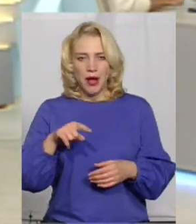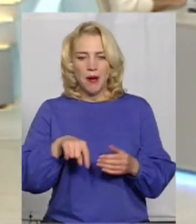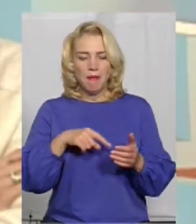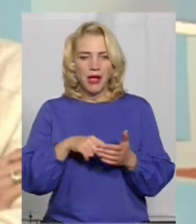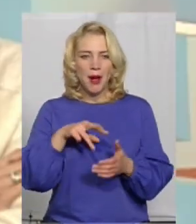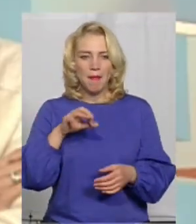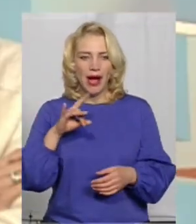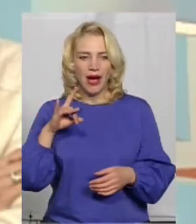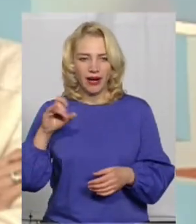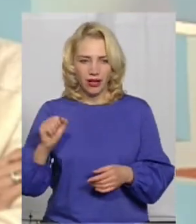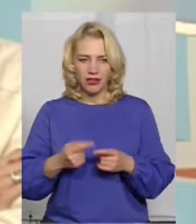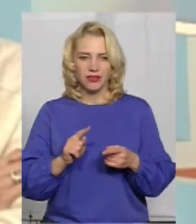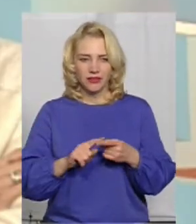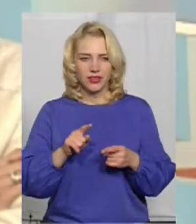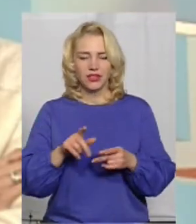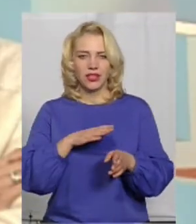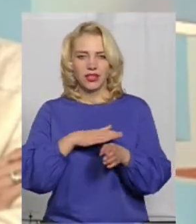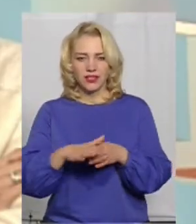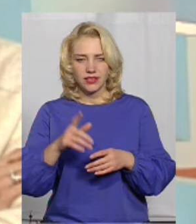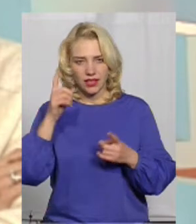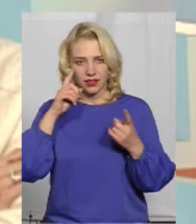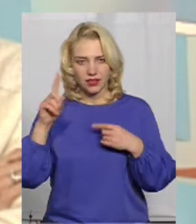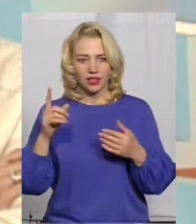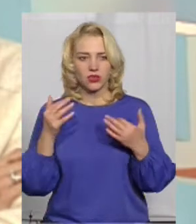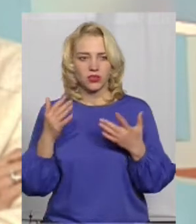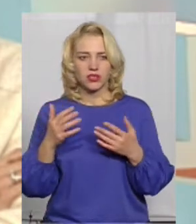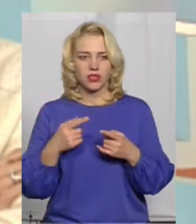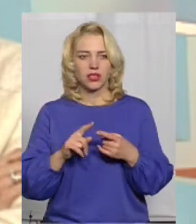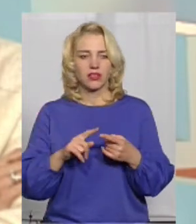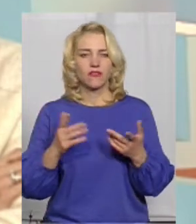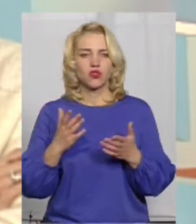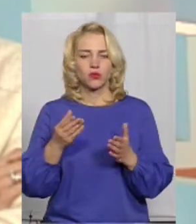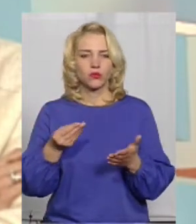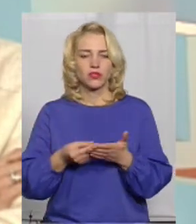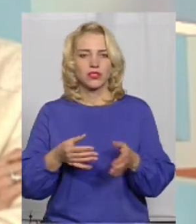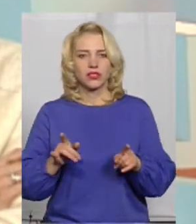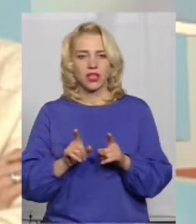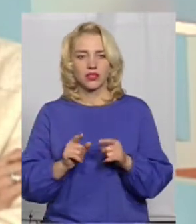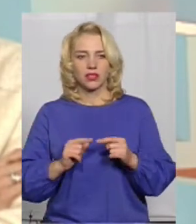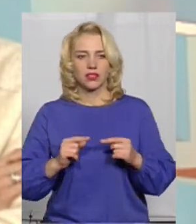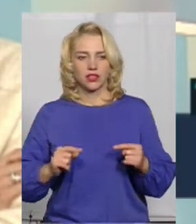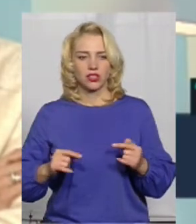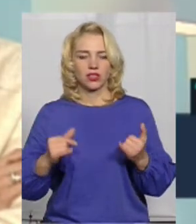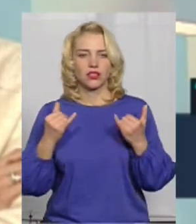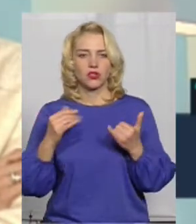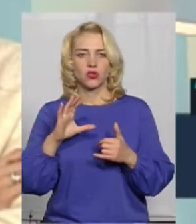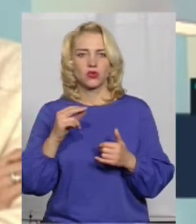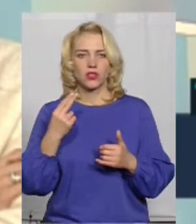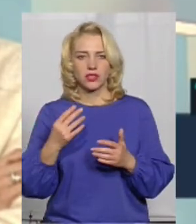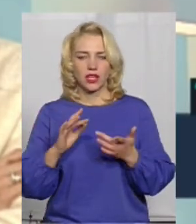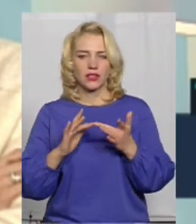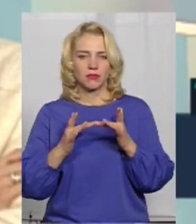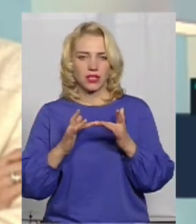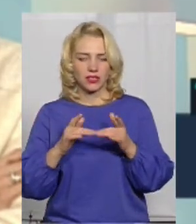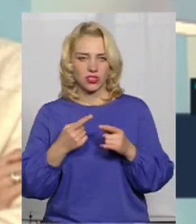Це насправді респект за подібну реалізацію ідеї, оскільки в чому взагалі цінність таких речей? На сьогодні соціальні мережі і